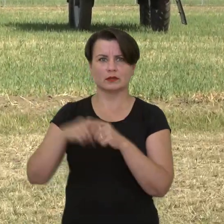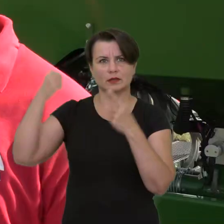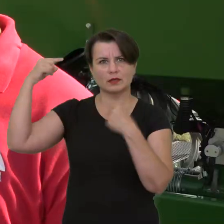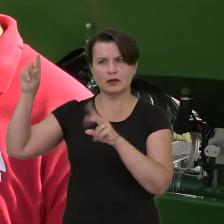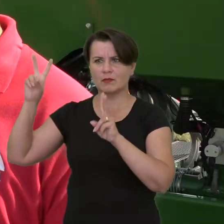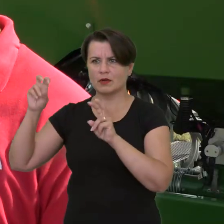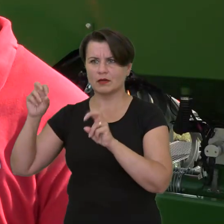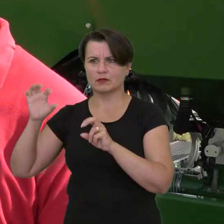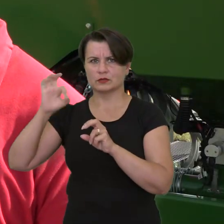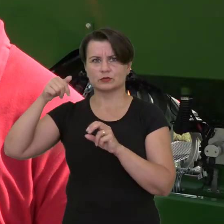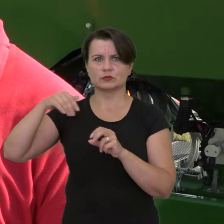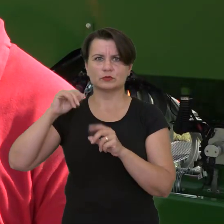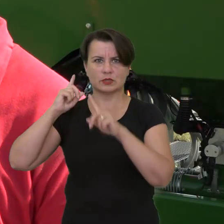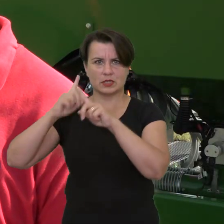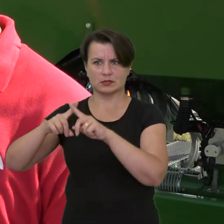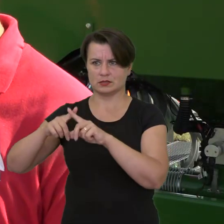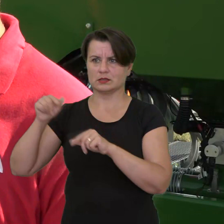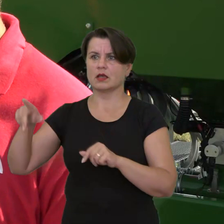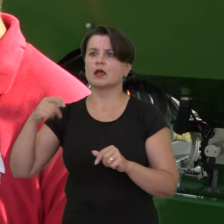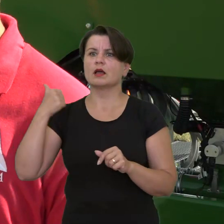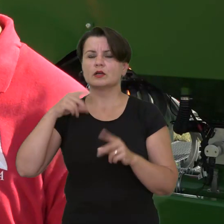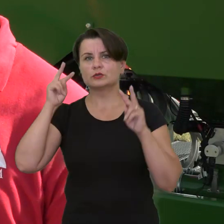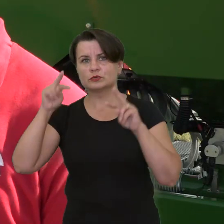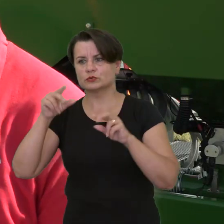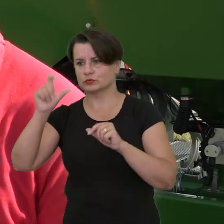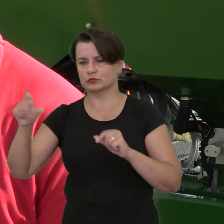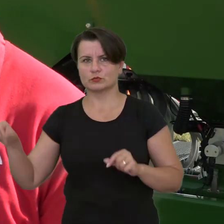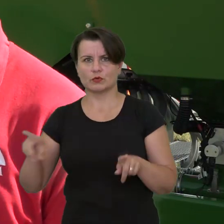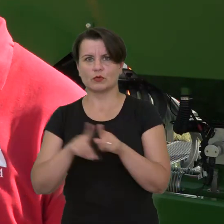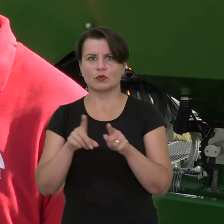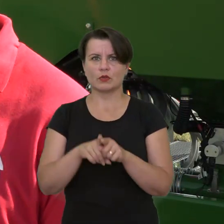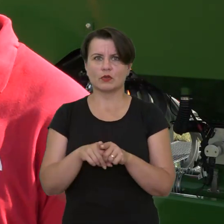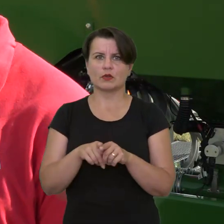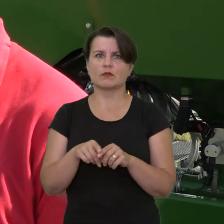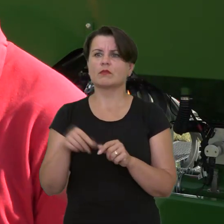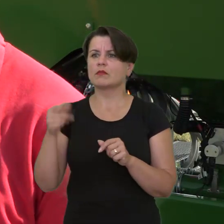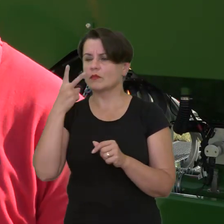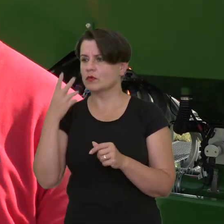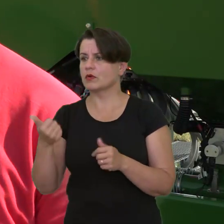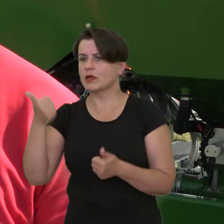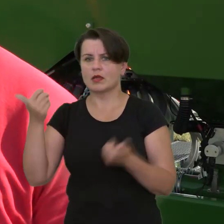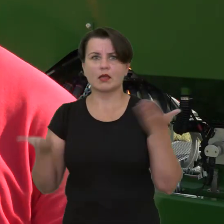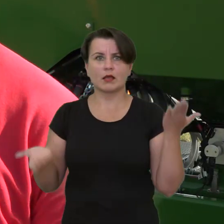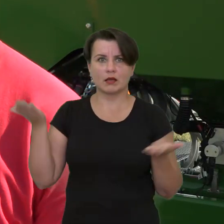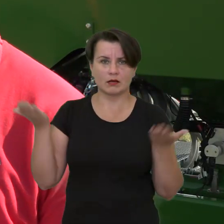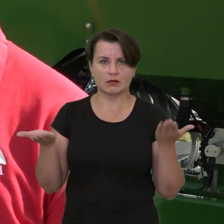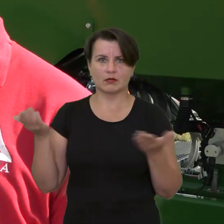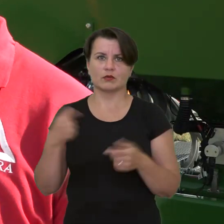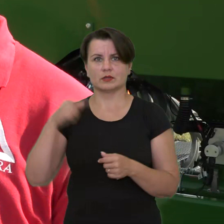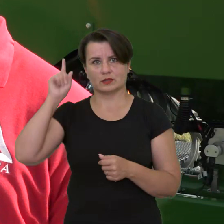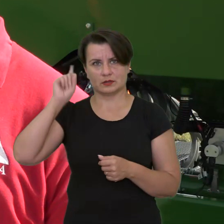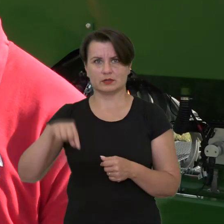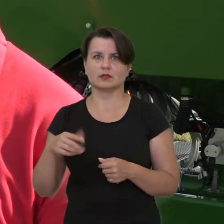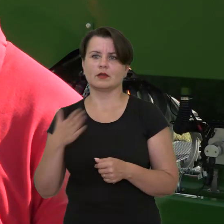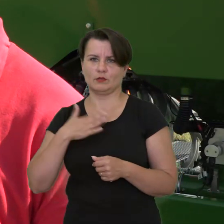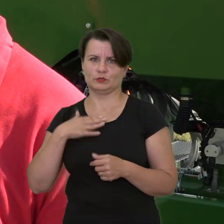purkštuvas su X-as, taip kad per visas tas kliūtis ir patys žiūrovai ir klientai galės pasižiūrėti, kuris purkštuvas dirbs